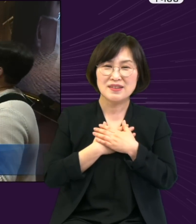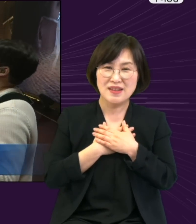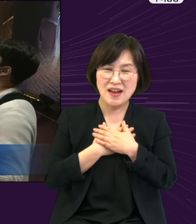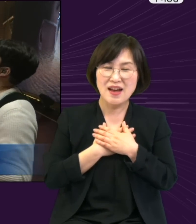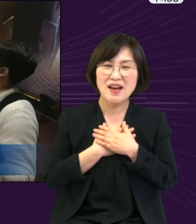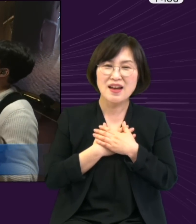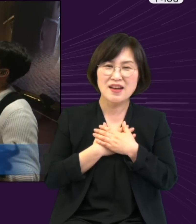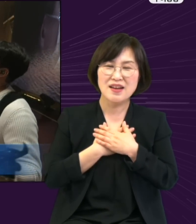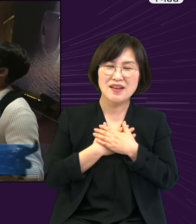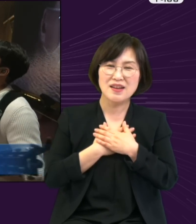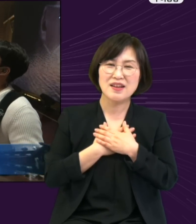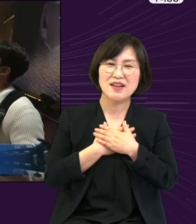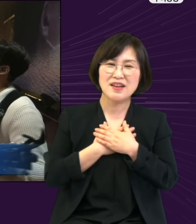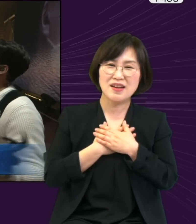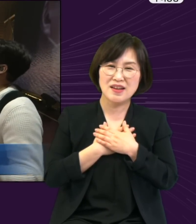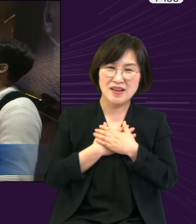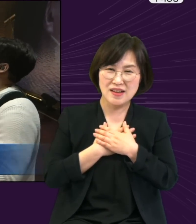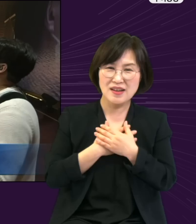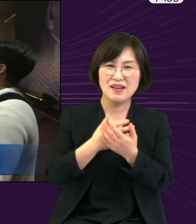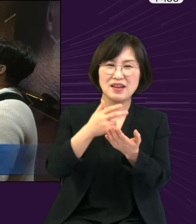나